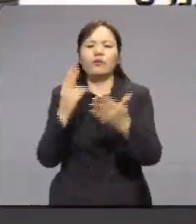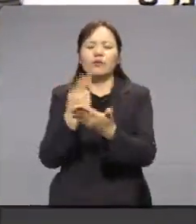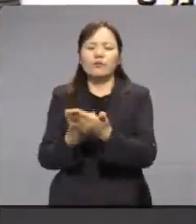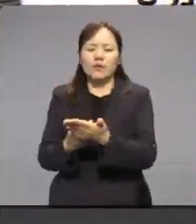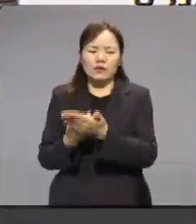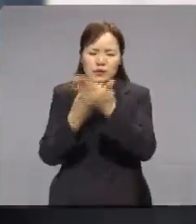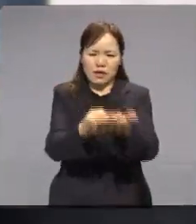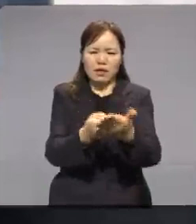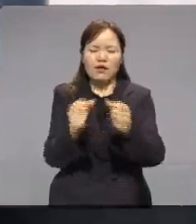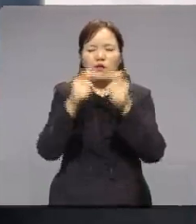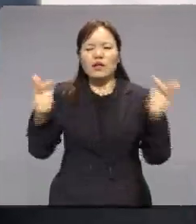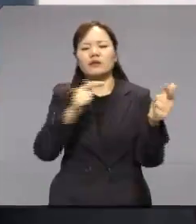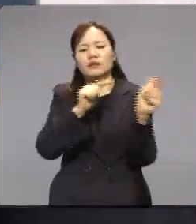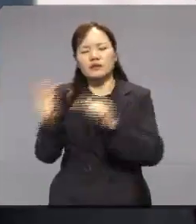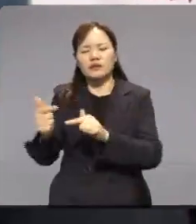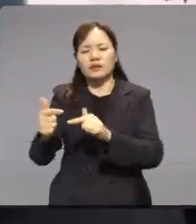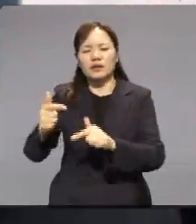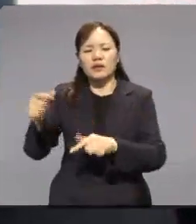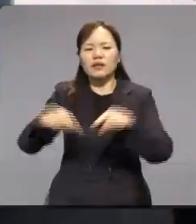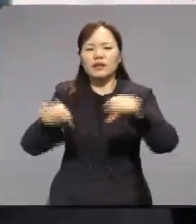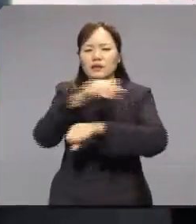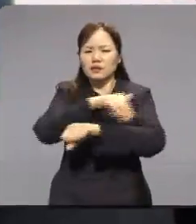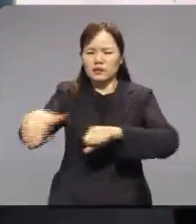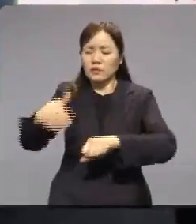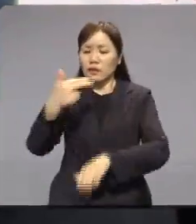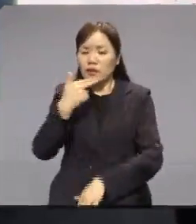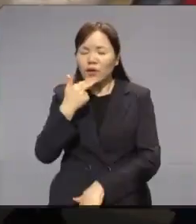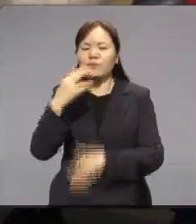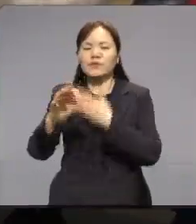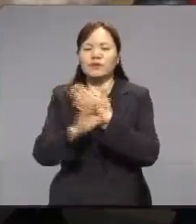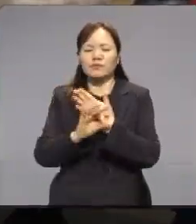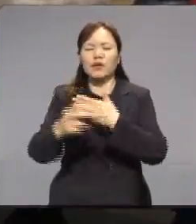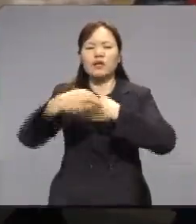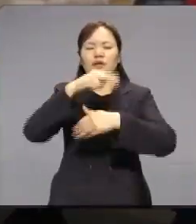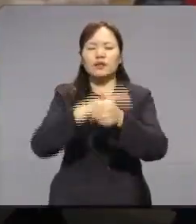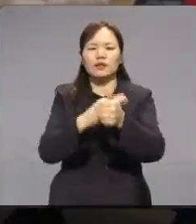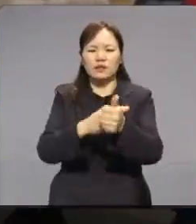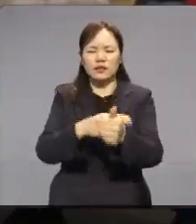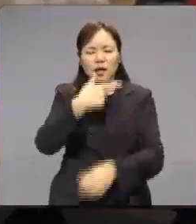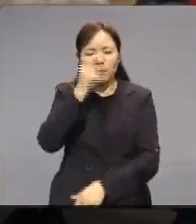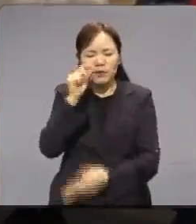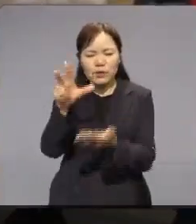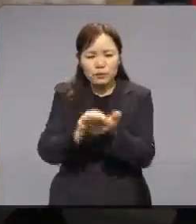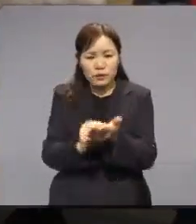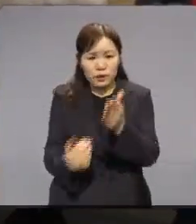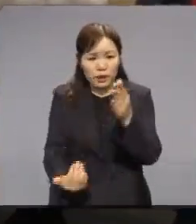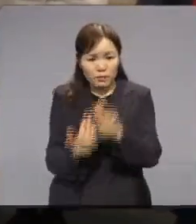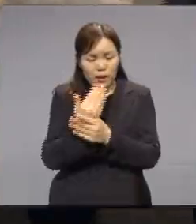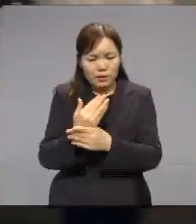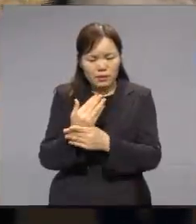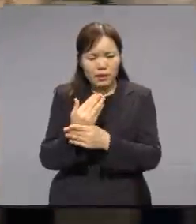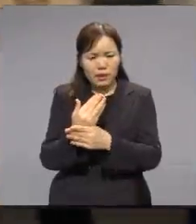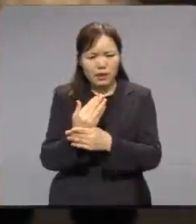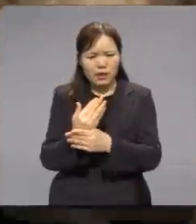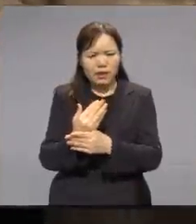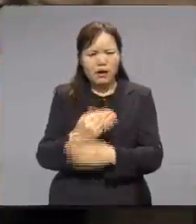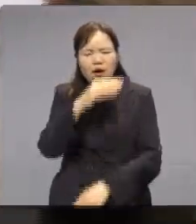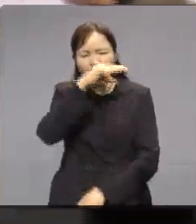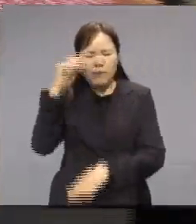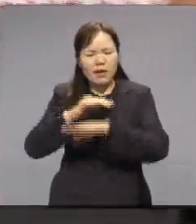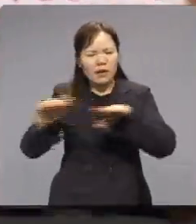공공의료 강화정책이 뒷받침되지 않는다면 의사부족 문제로 야기된 문제를 제대로 해결할 수 없을